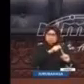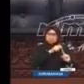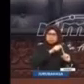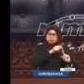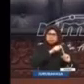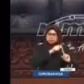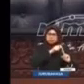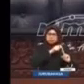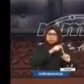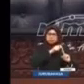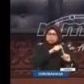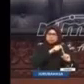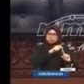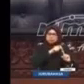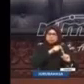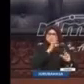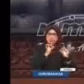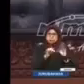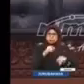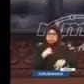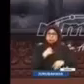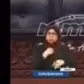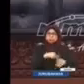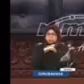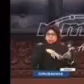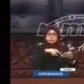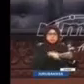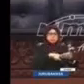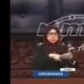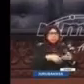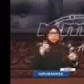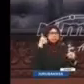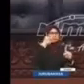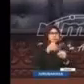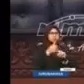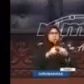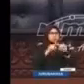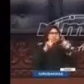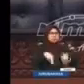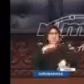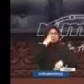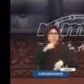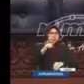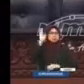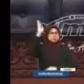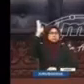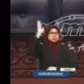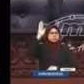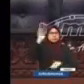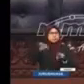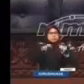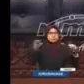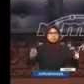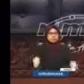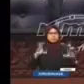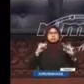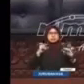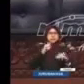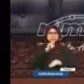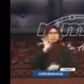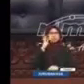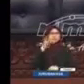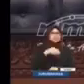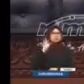di mana kalau saya boleh bacakan dengan izin diperintahkan oleh dewan rakyat untuk dibentangkan di atas meja musyawarah